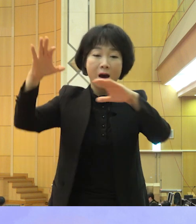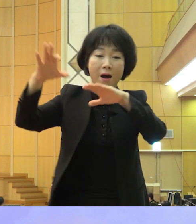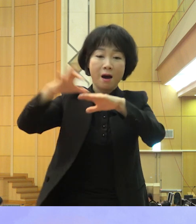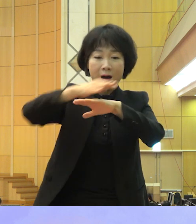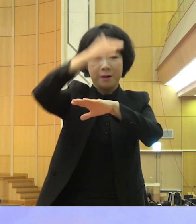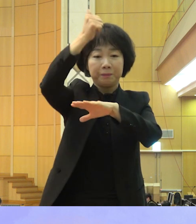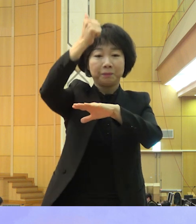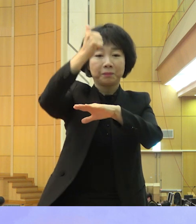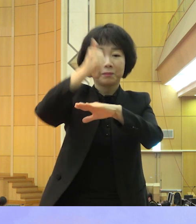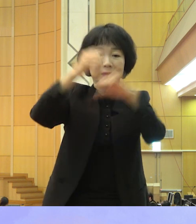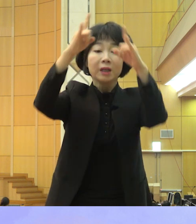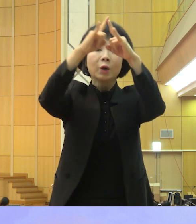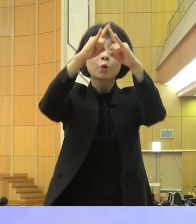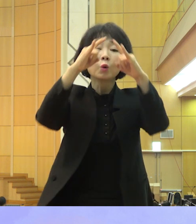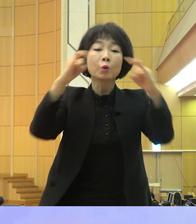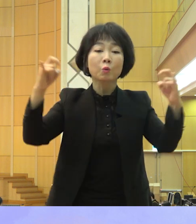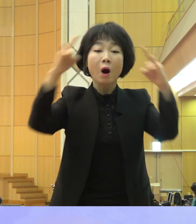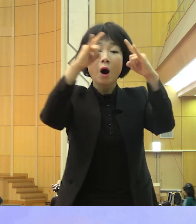조막이나